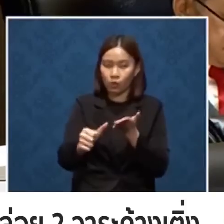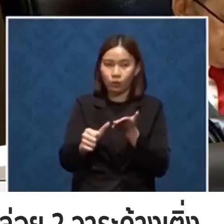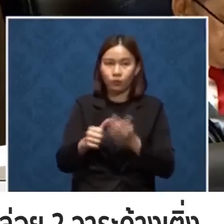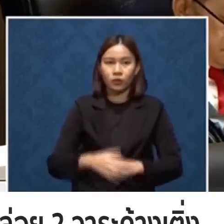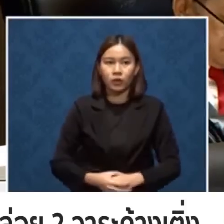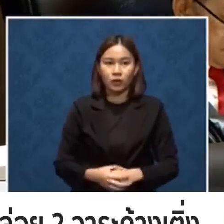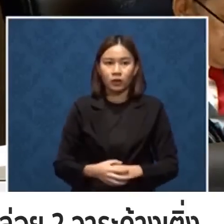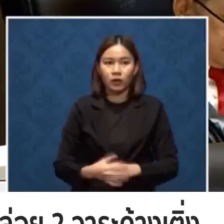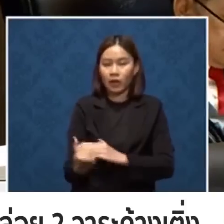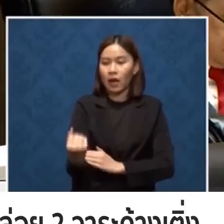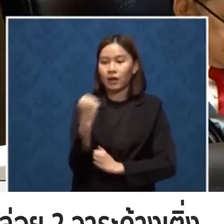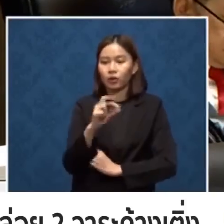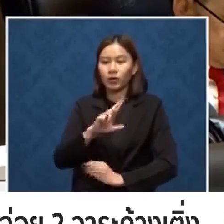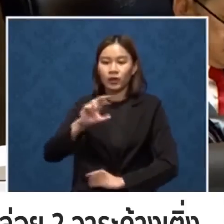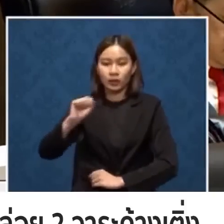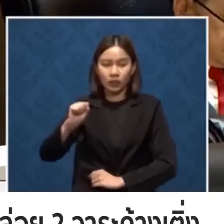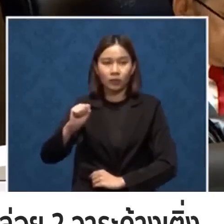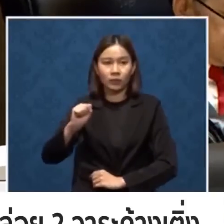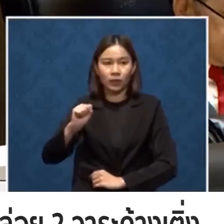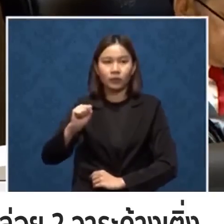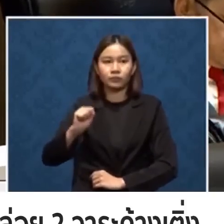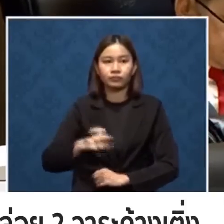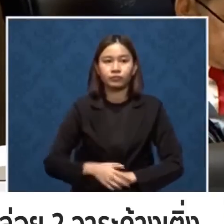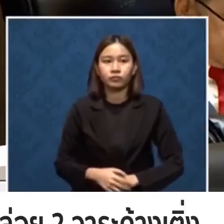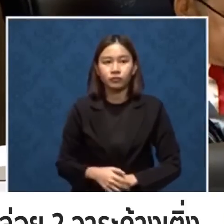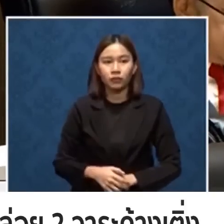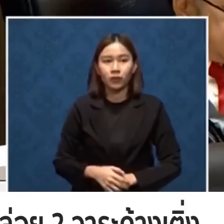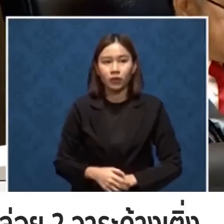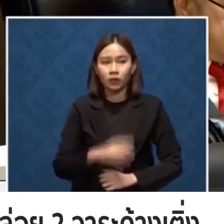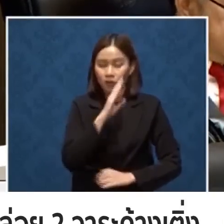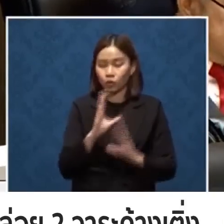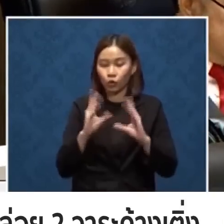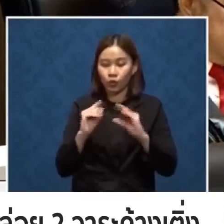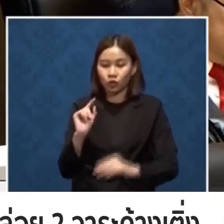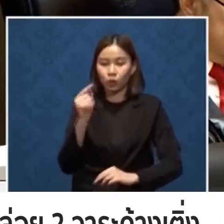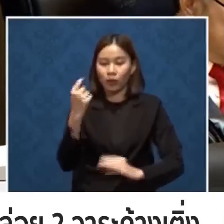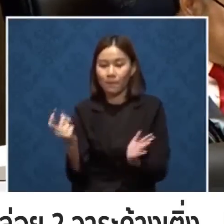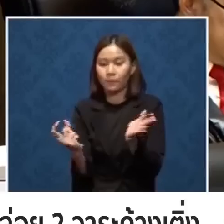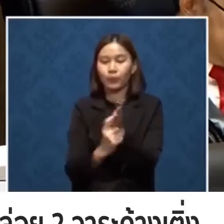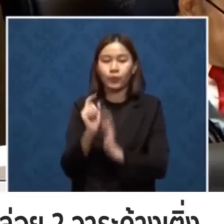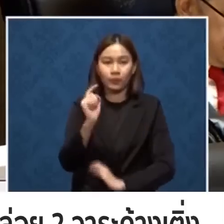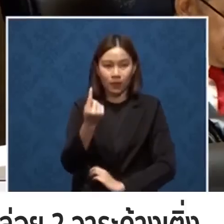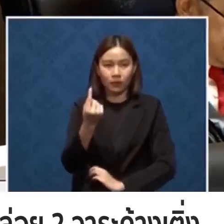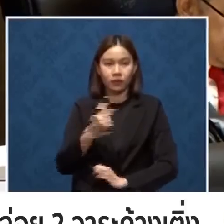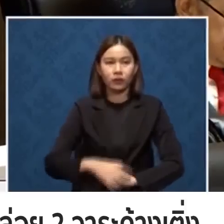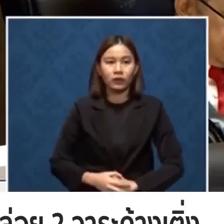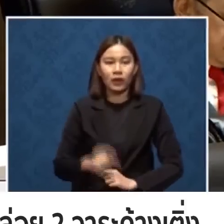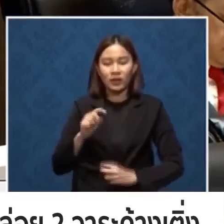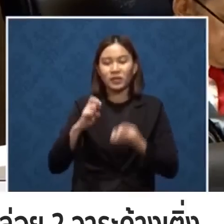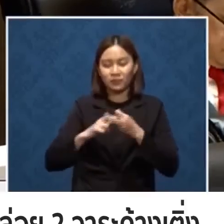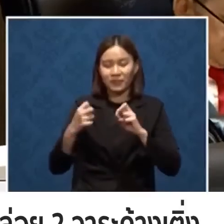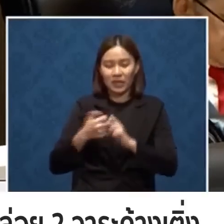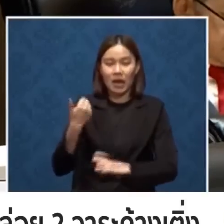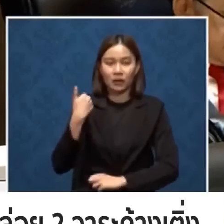าระซึ่งอาศัยอำนาจรัฐสภาก่อนที่มันอยู่ในระเบียบวาระแล้วเนี่ยถ้าจะประชุมอีกครั้งท่านก็บรรจุเข้ามาใหม่นั้นก็มีปัญหาอี